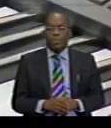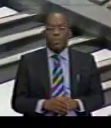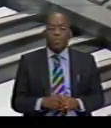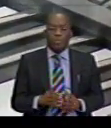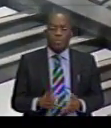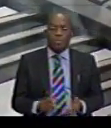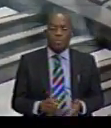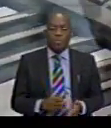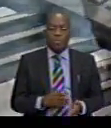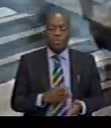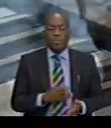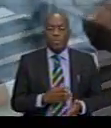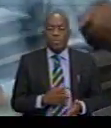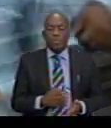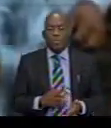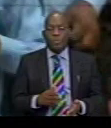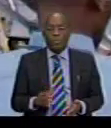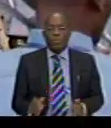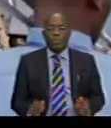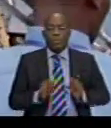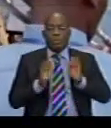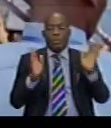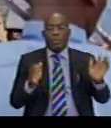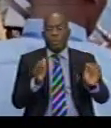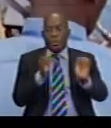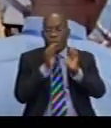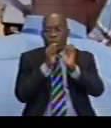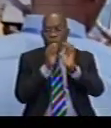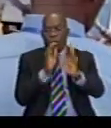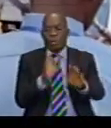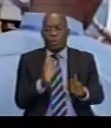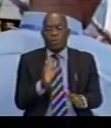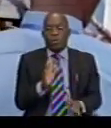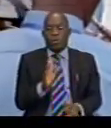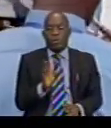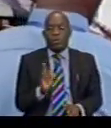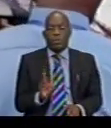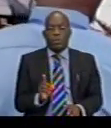béni. Alléluia, béni. Béni.